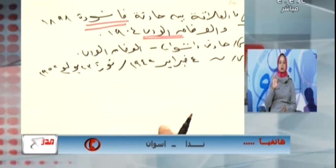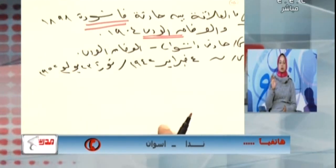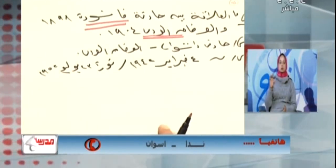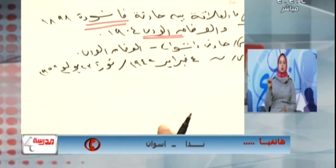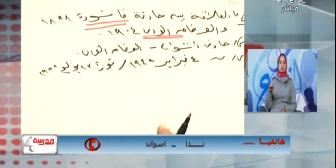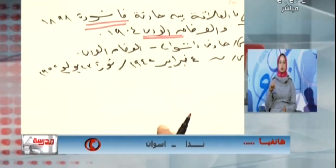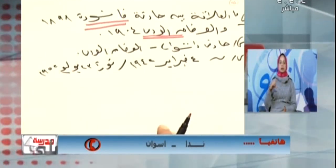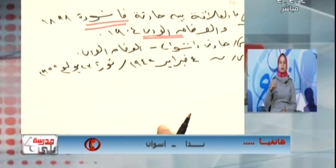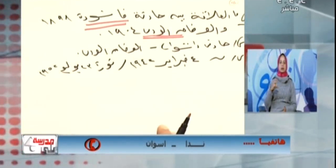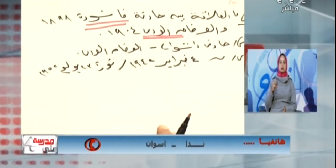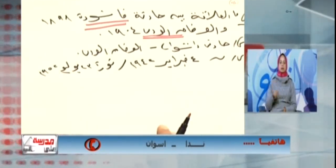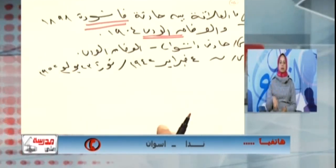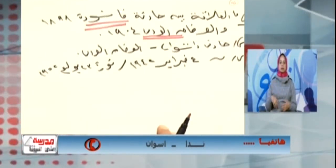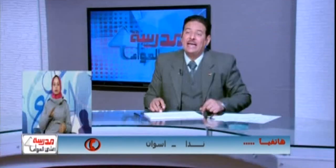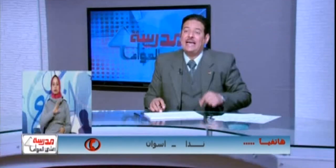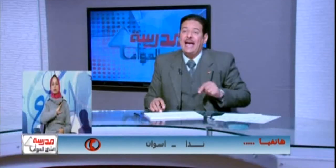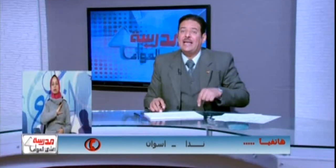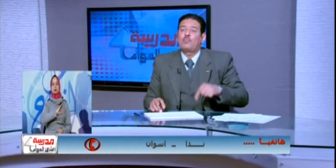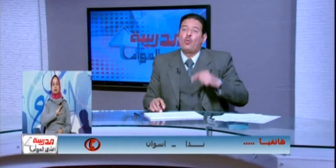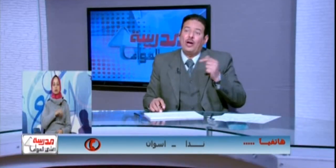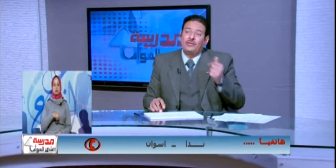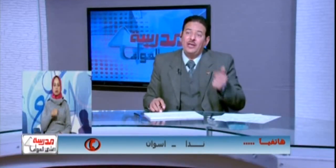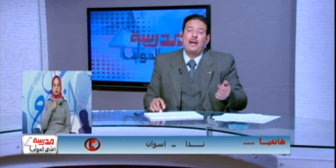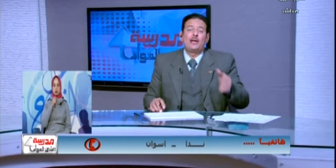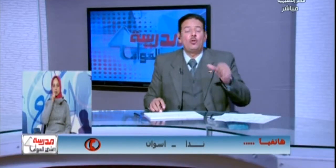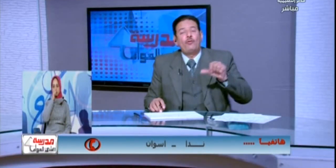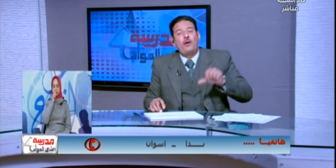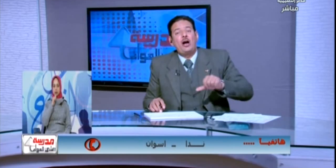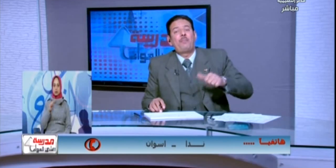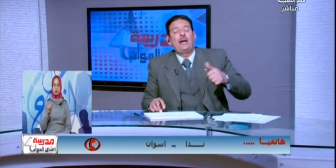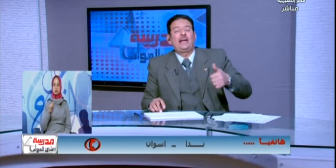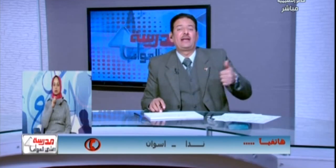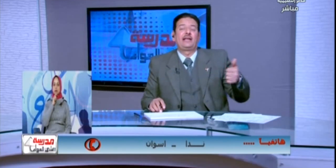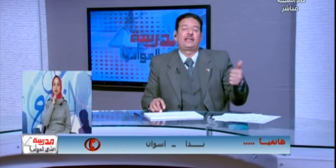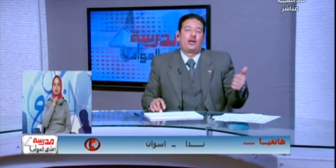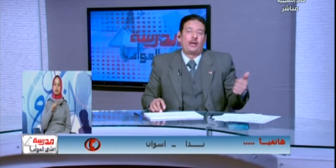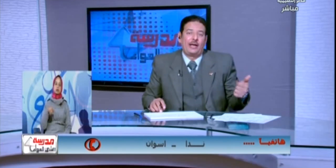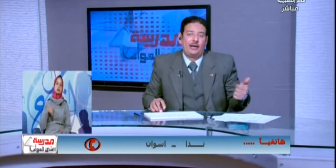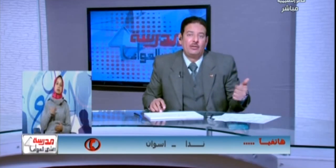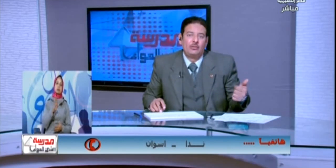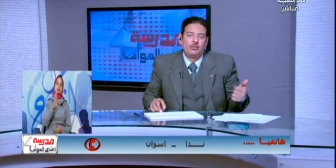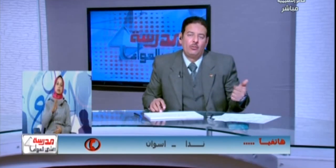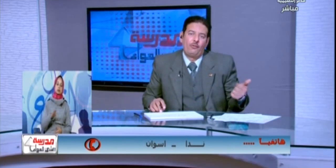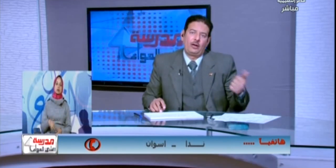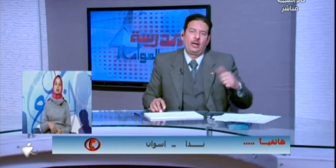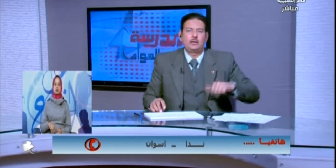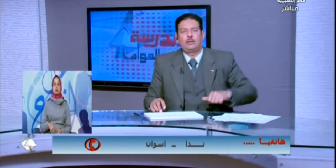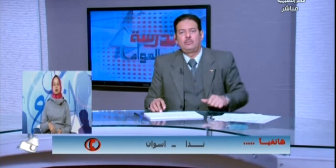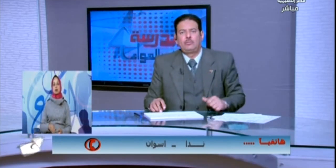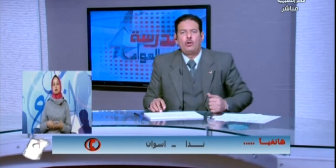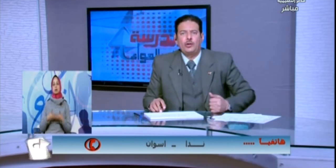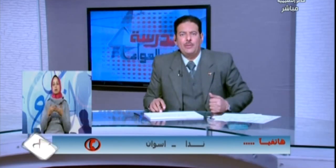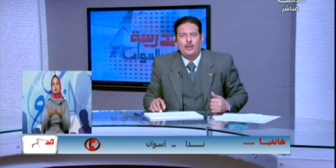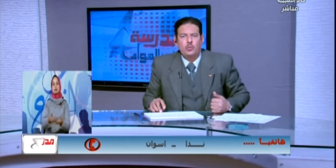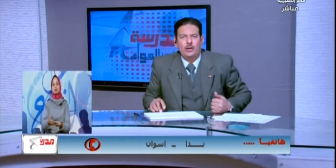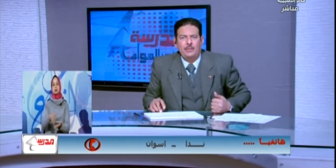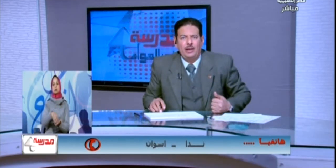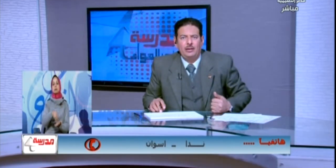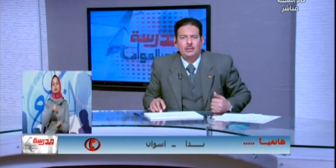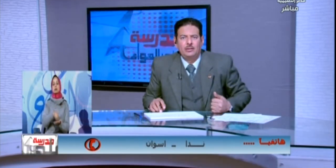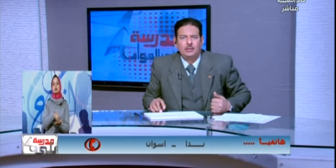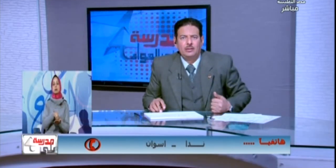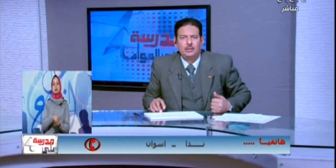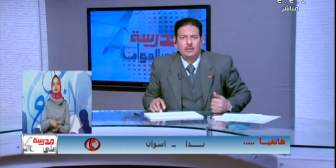عائدة دون صدام عسكري كانت مقدمة للوفاق بين انجلترا وايه؟ وفرنسا. مقدمة ولا مش